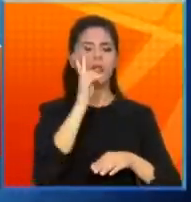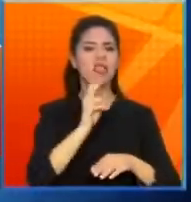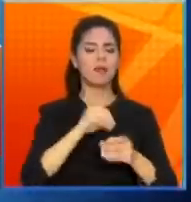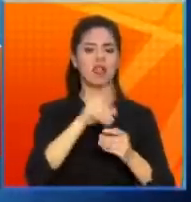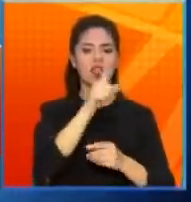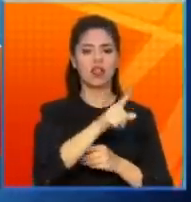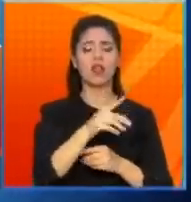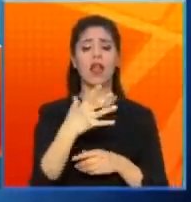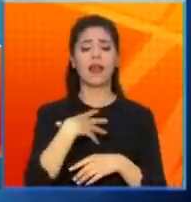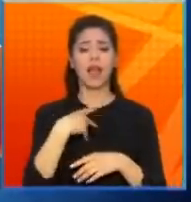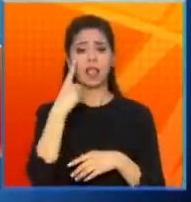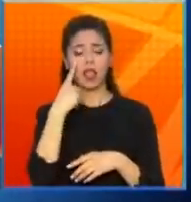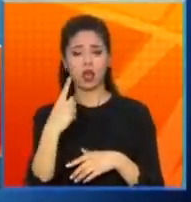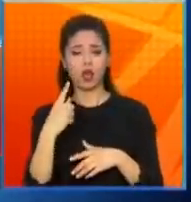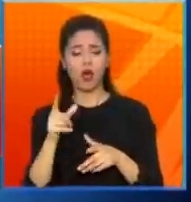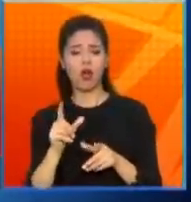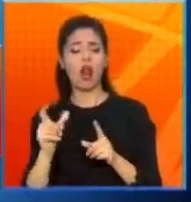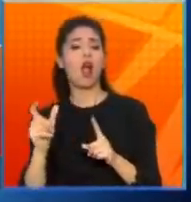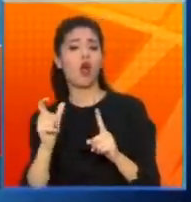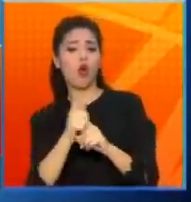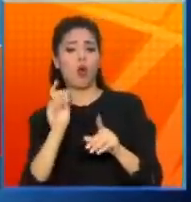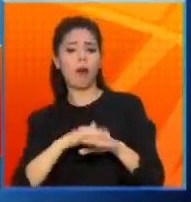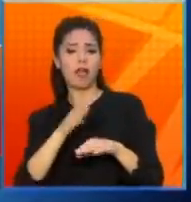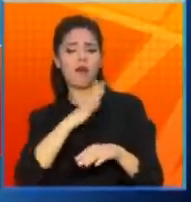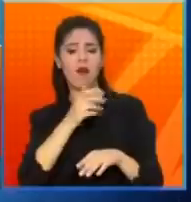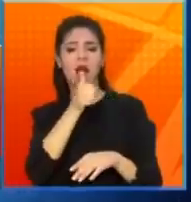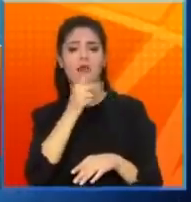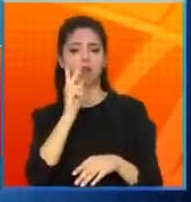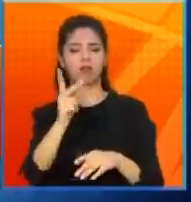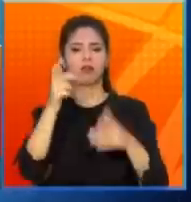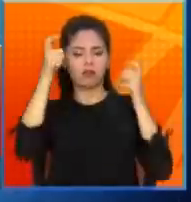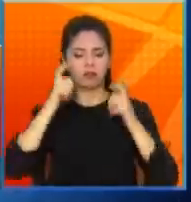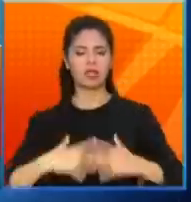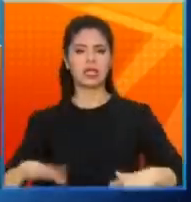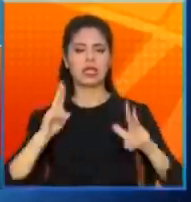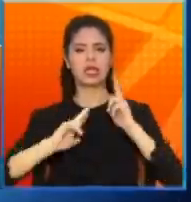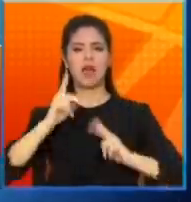Virüse karşı kendince önlem alan da var. Tıpkı bu adam gibi.